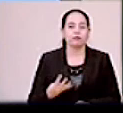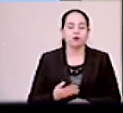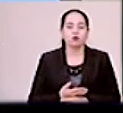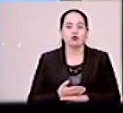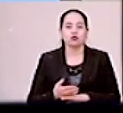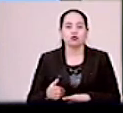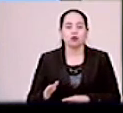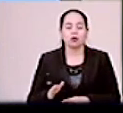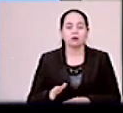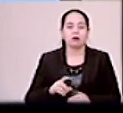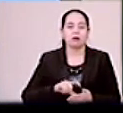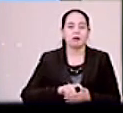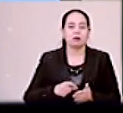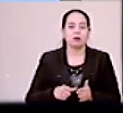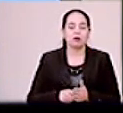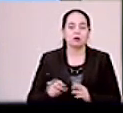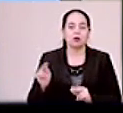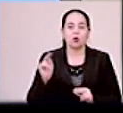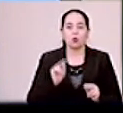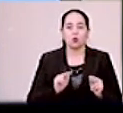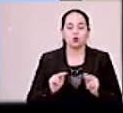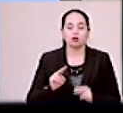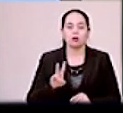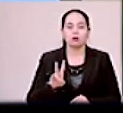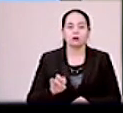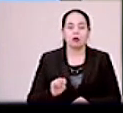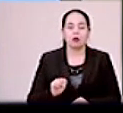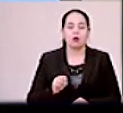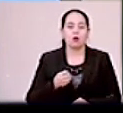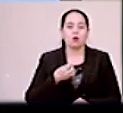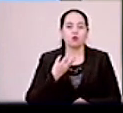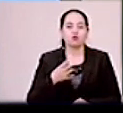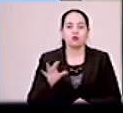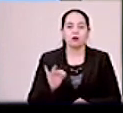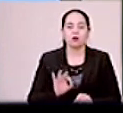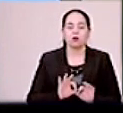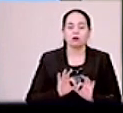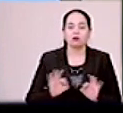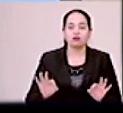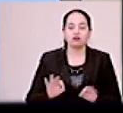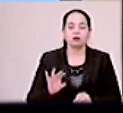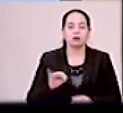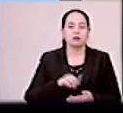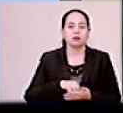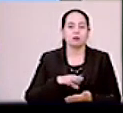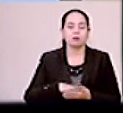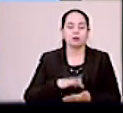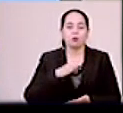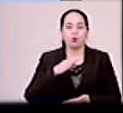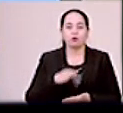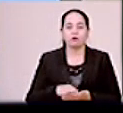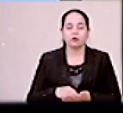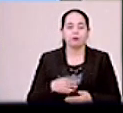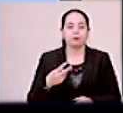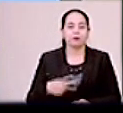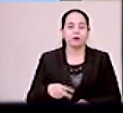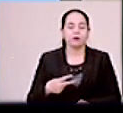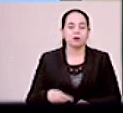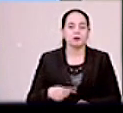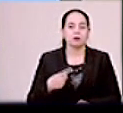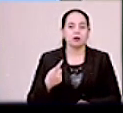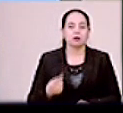21/24 часть класса учится на хорошо и отлично. И записываем ответ.